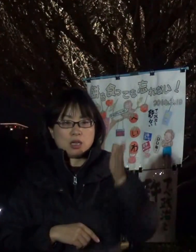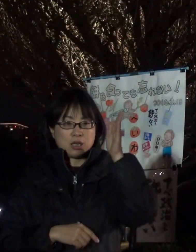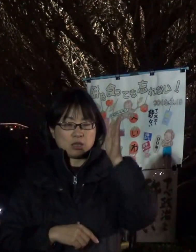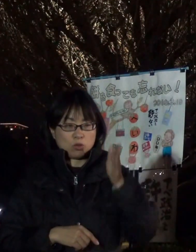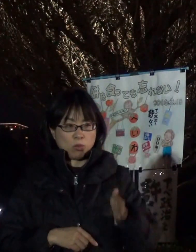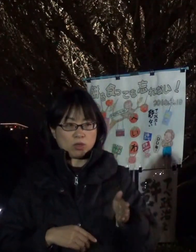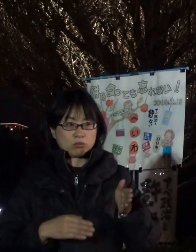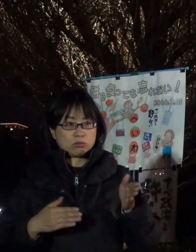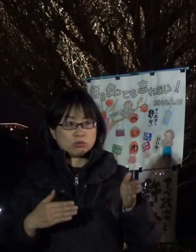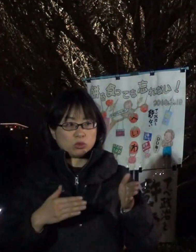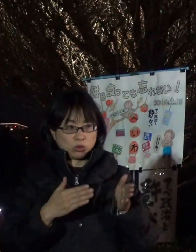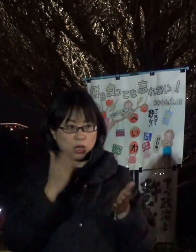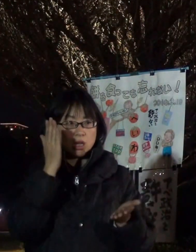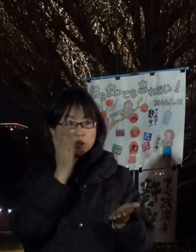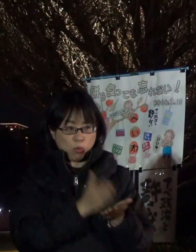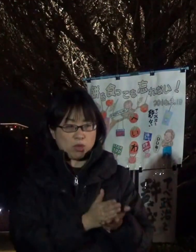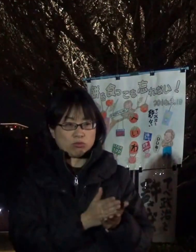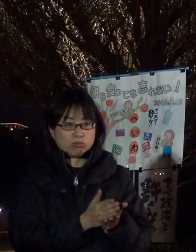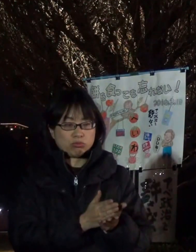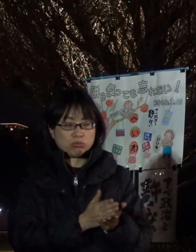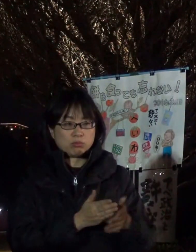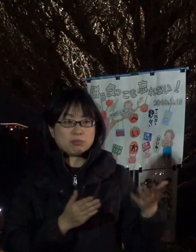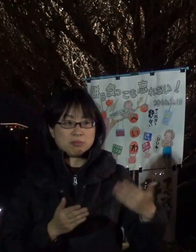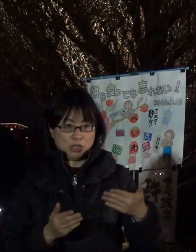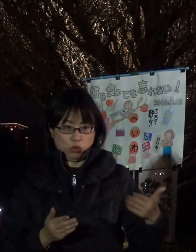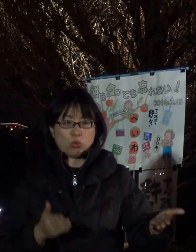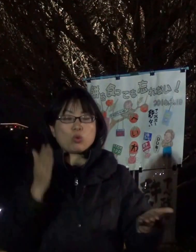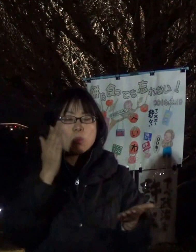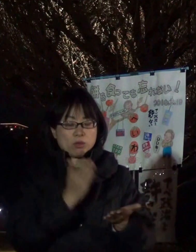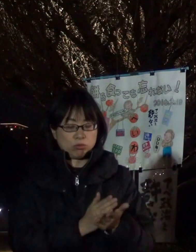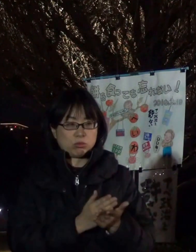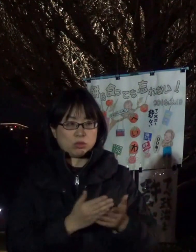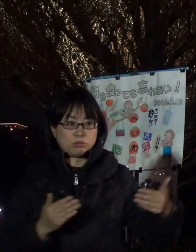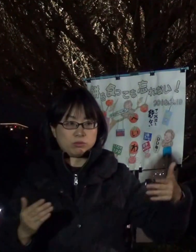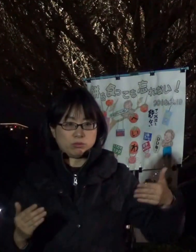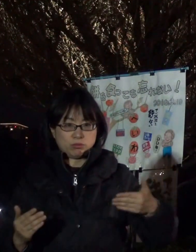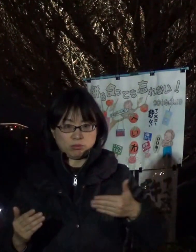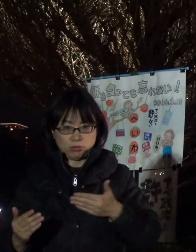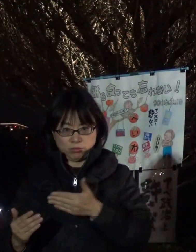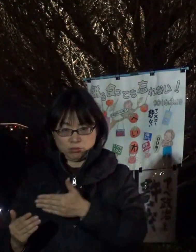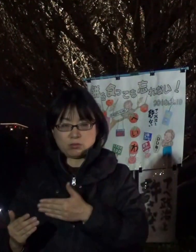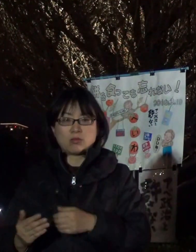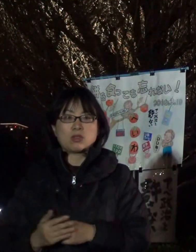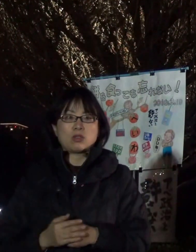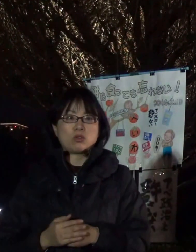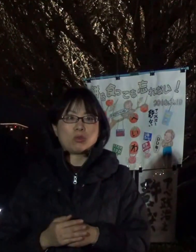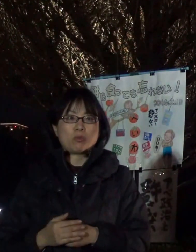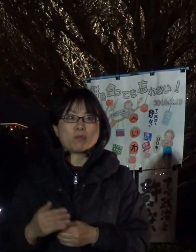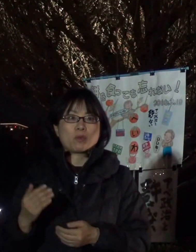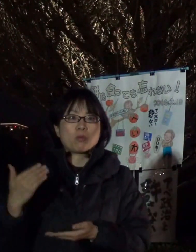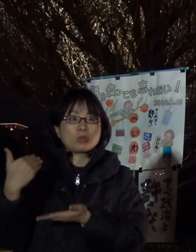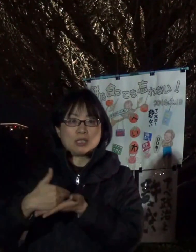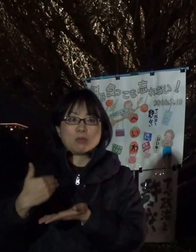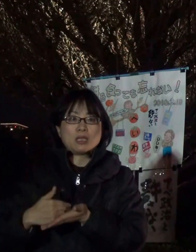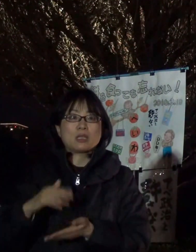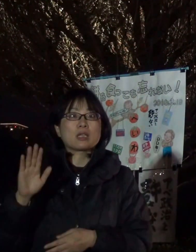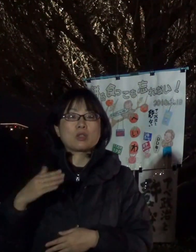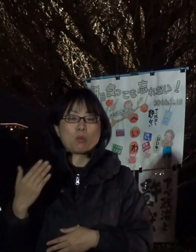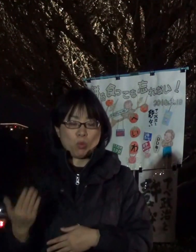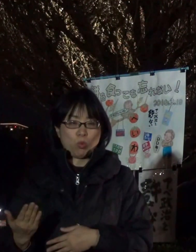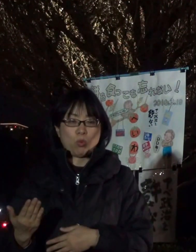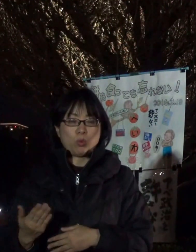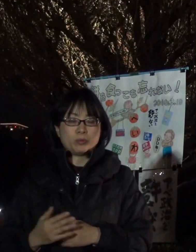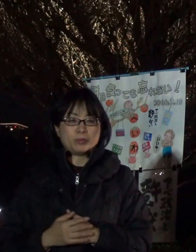話をしてたんですけども、規制委員会は地下水の水位が一挙に下がると建屋内の対流水